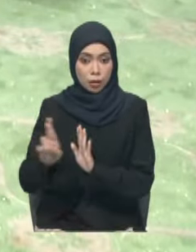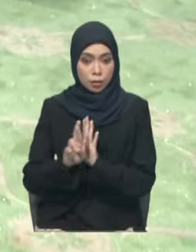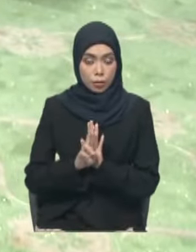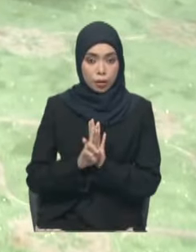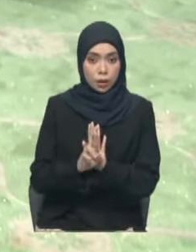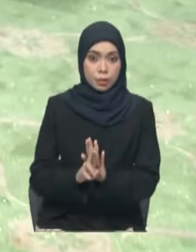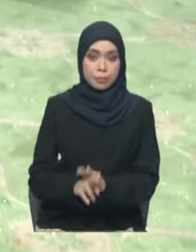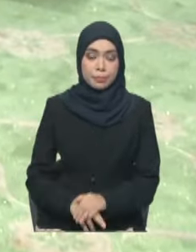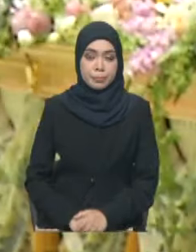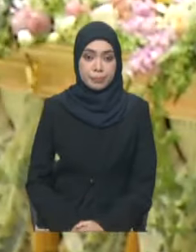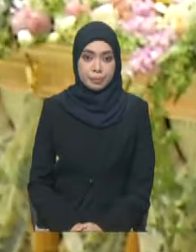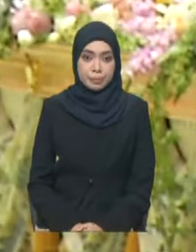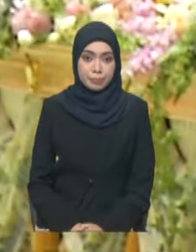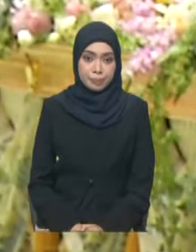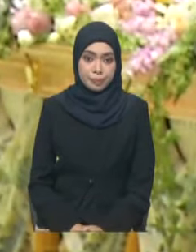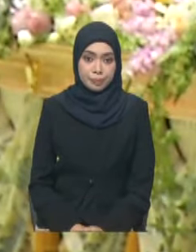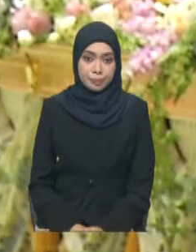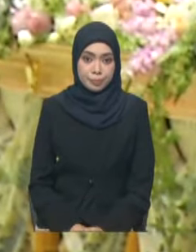lain.